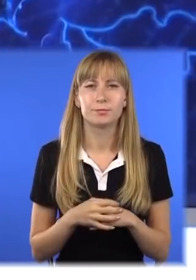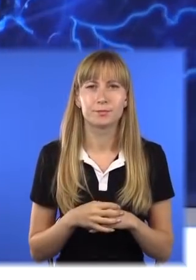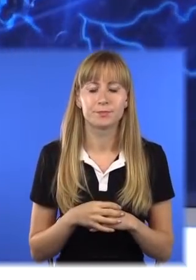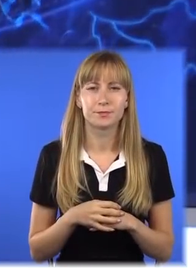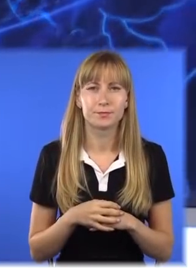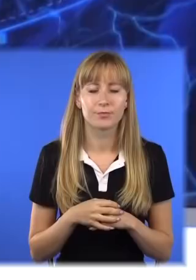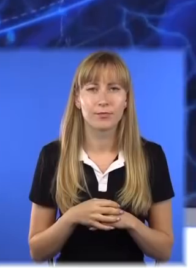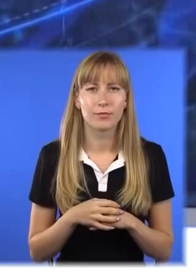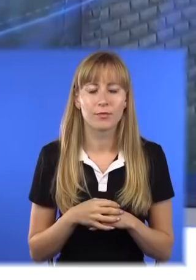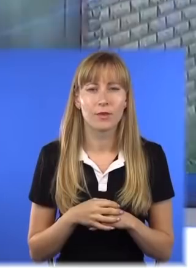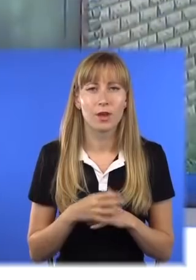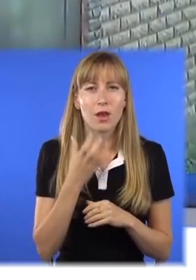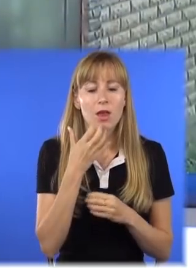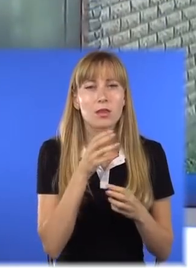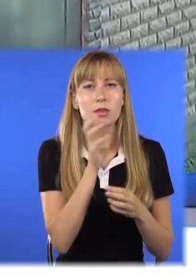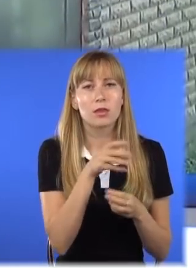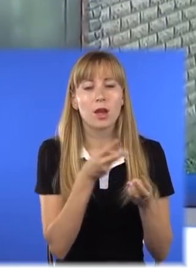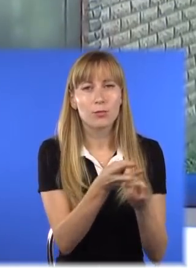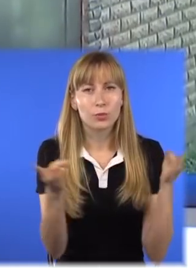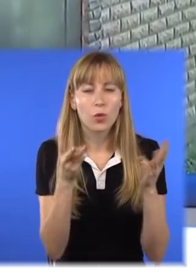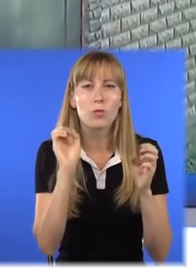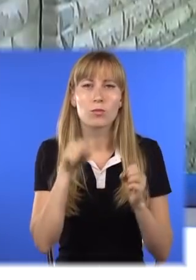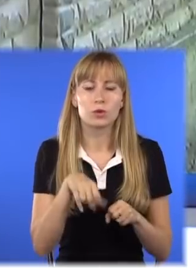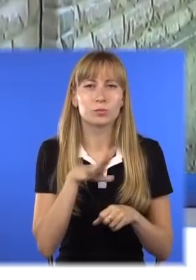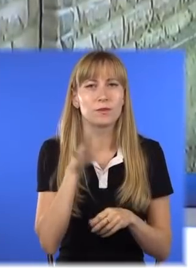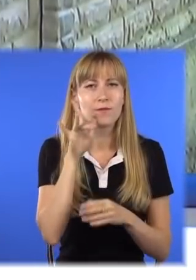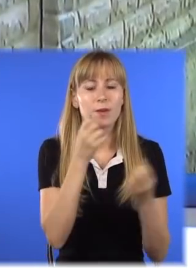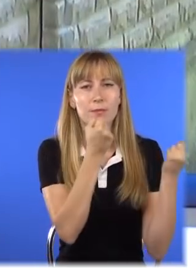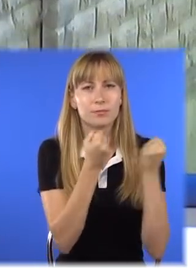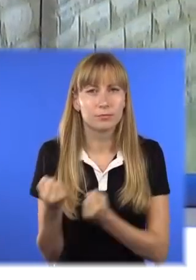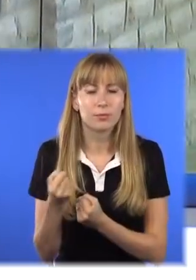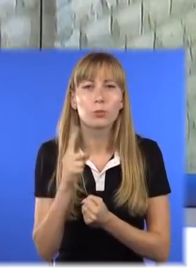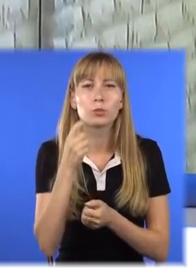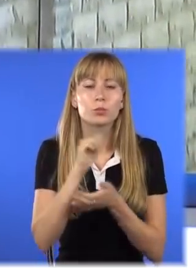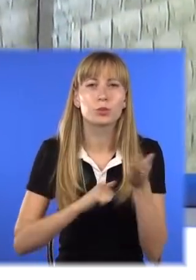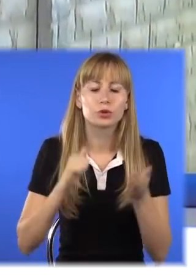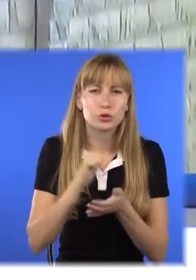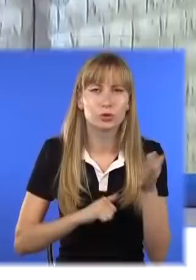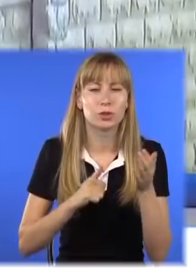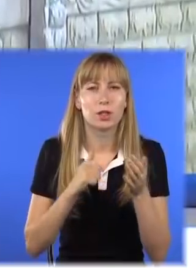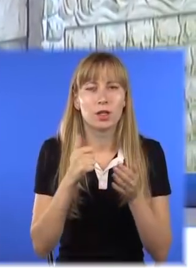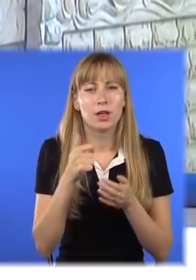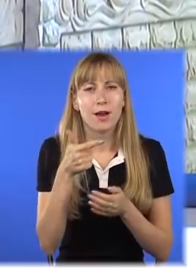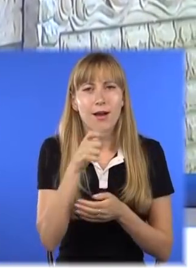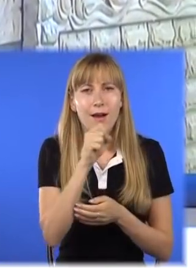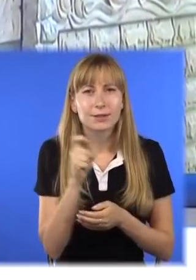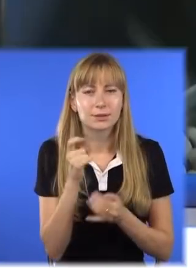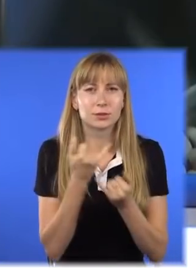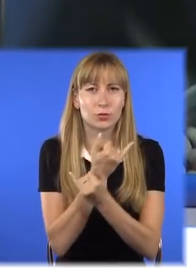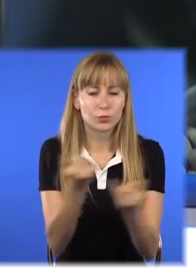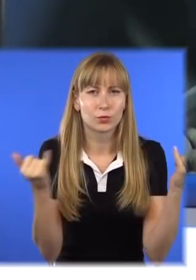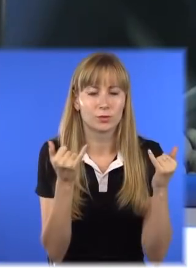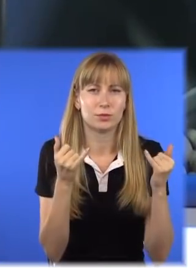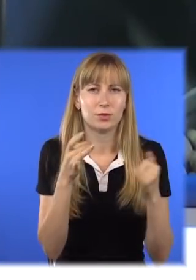Опалювальний сезон може розпочатися невчасно, а все через незрозумілий механізм виділення обсягів газу для регіонів